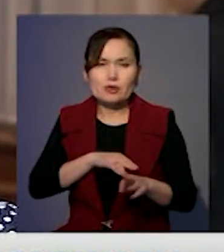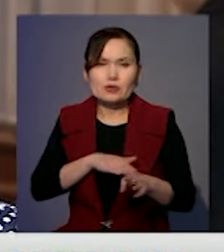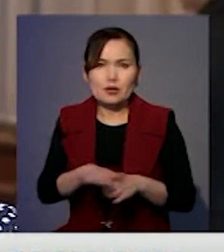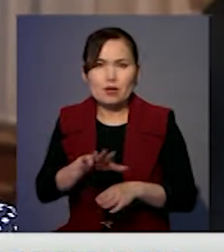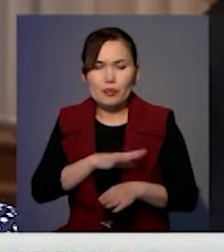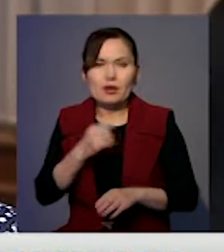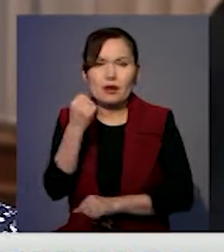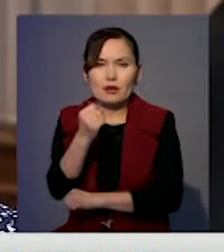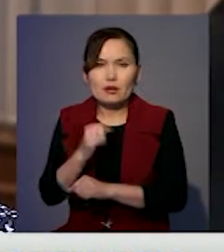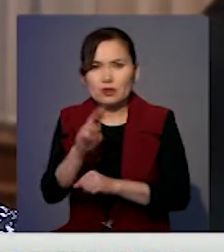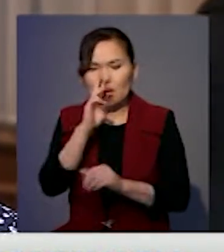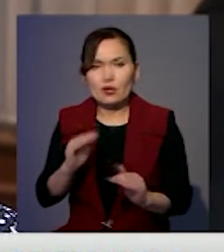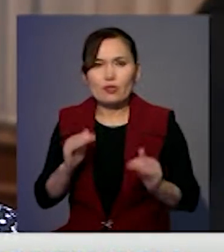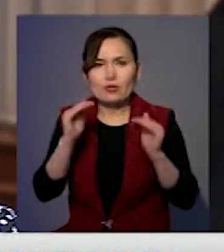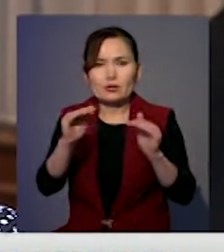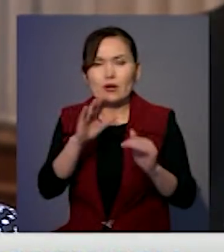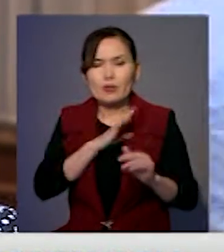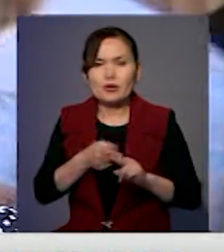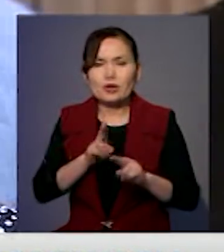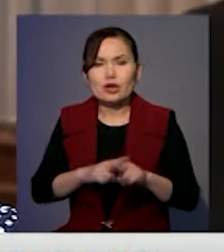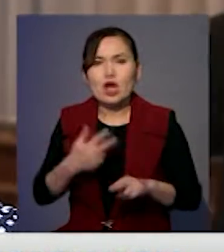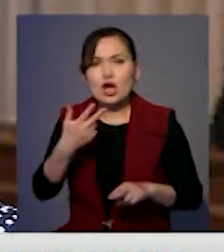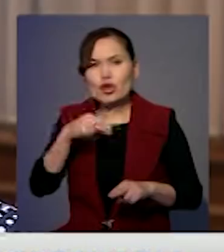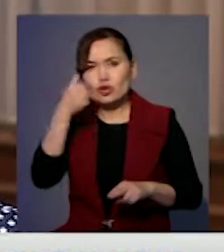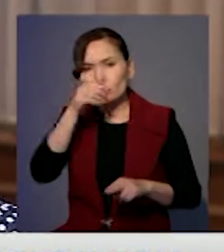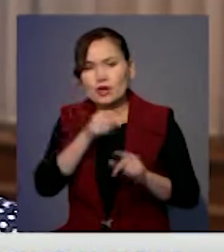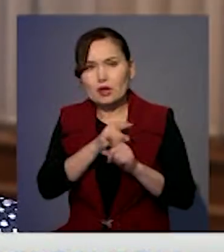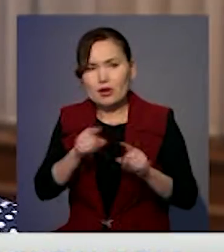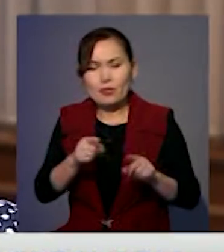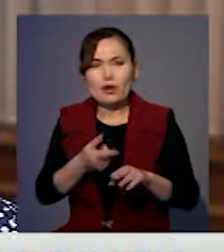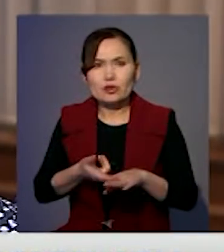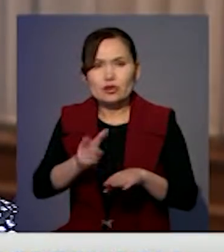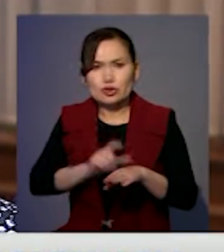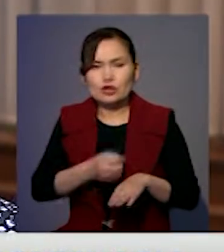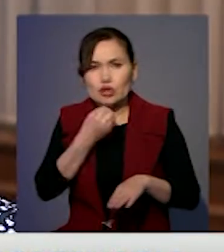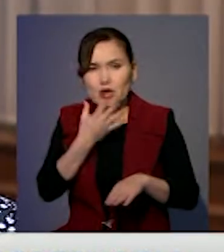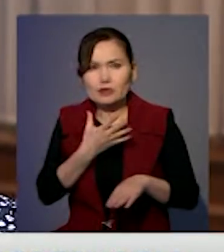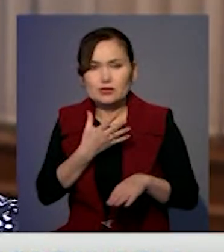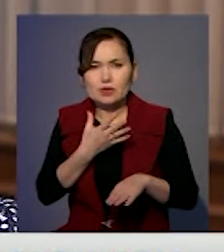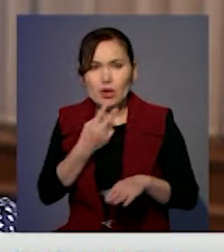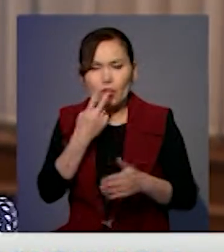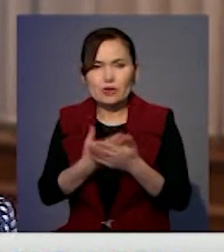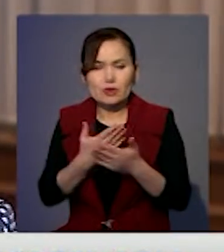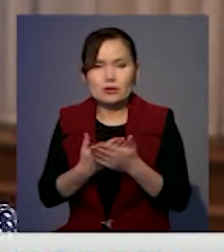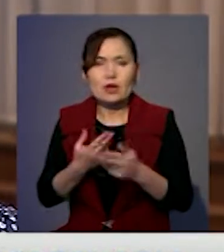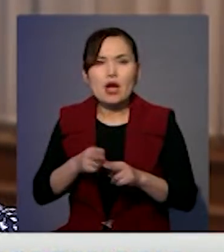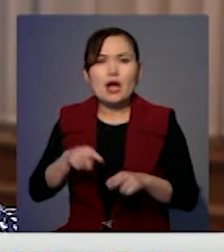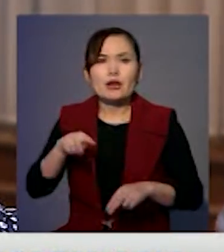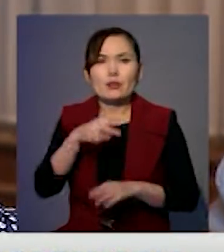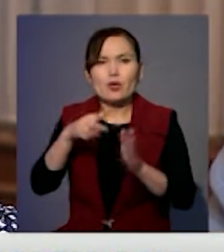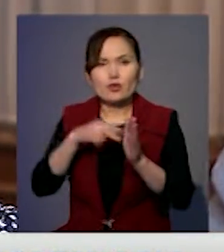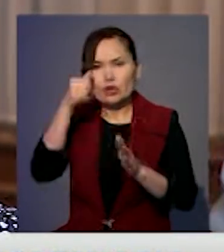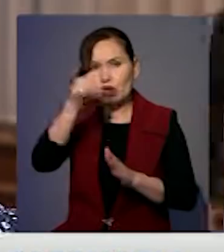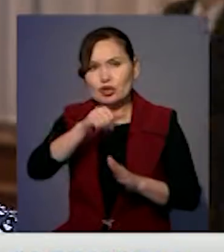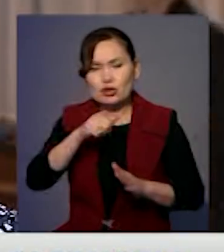Бұл былай бірнеше 3 жылдың ішінде қарасақ, бұл ең жоғары көрсеткіш. Мысалы, 2017